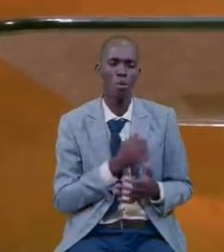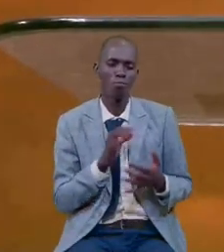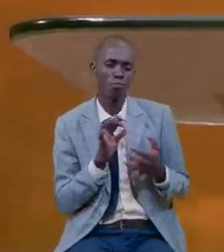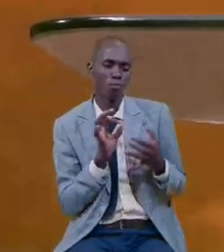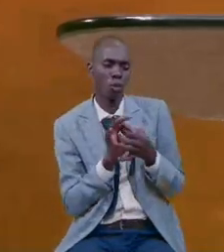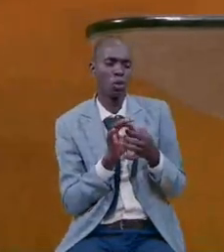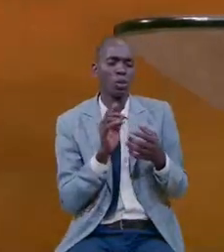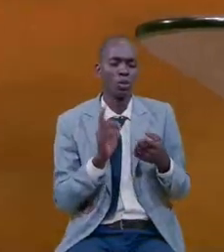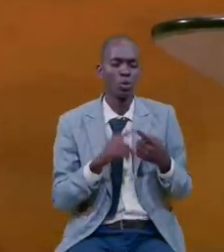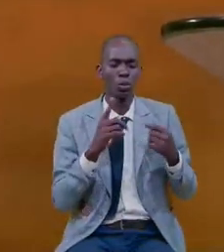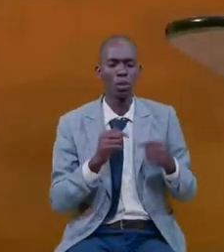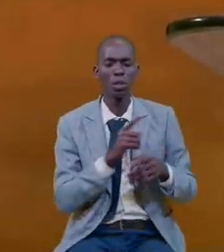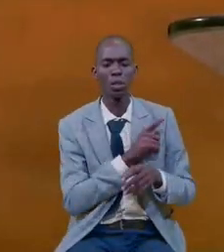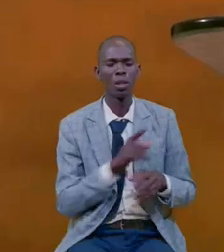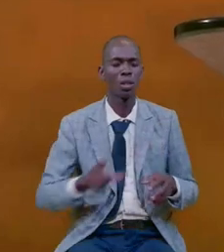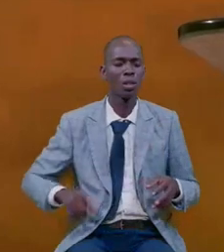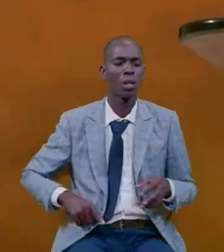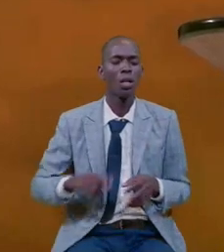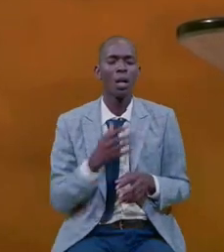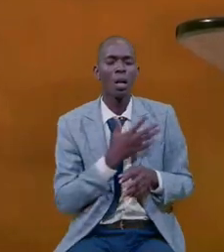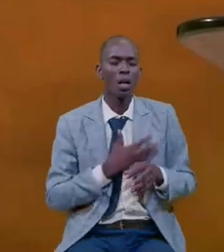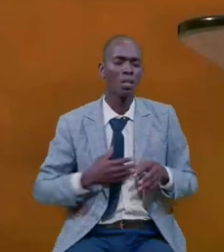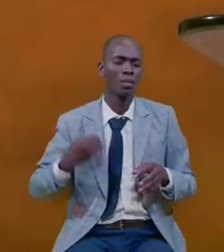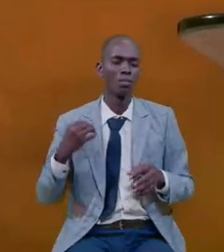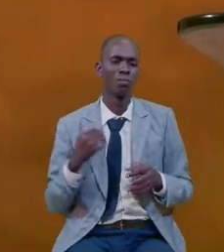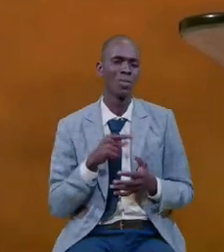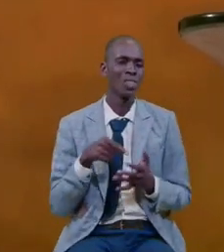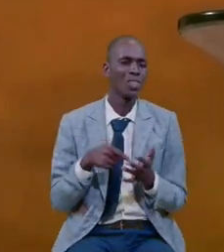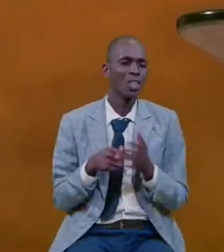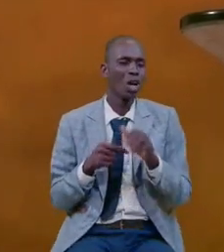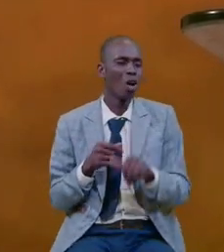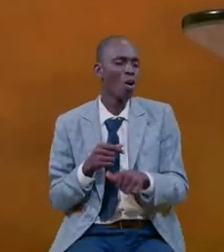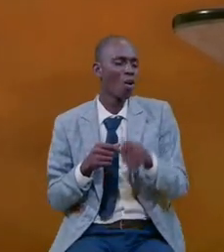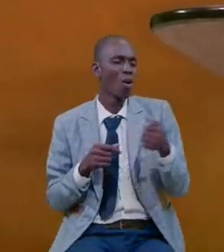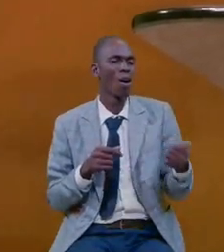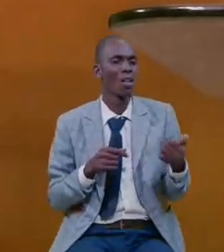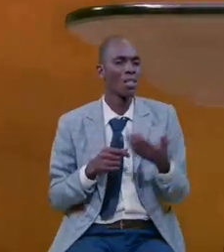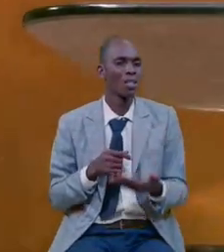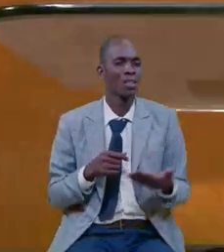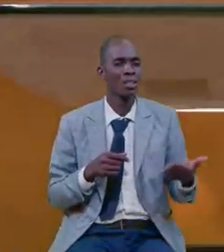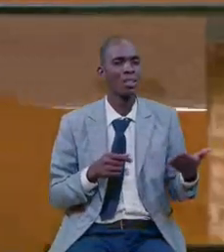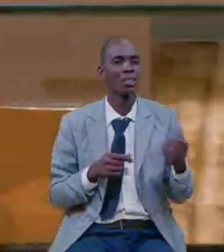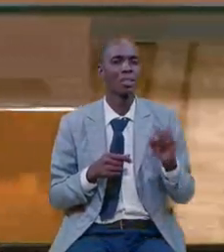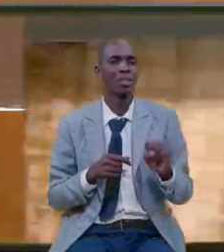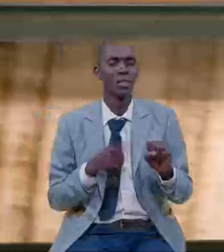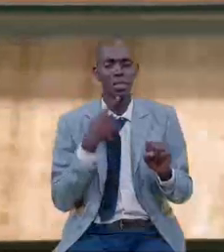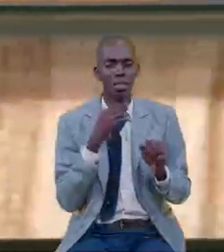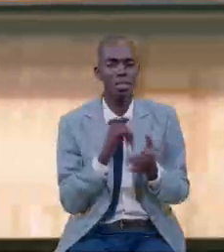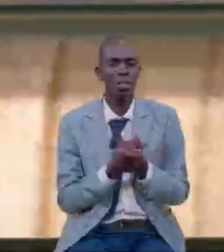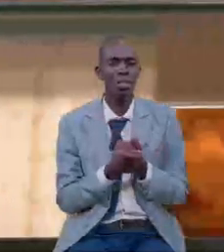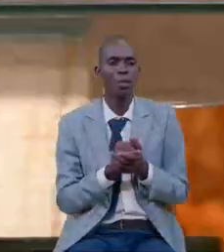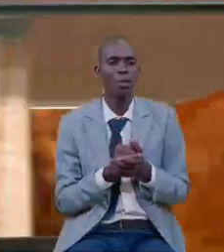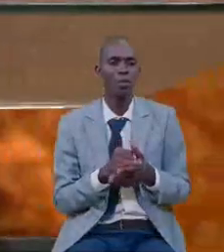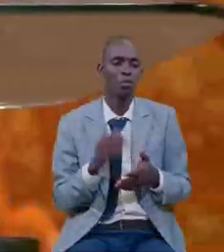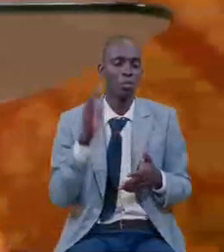se bagarrer pour ceci et cela, et aux yeux des autres choses, c'est digne que cela